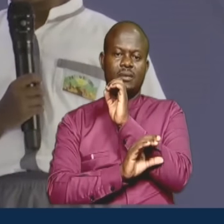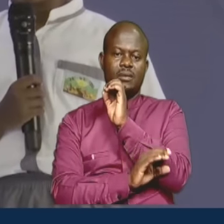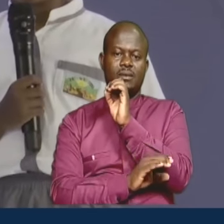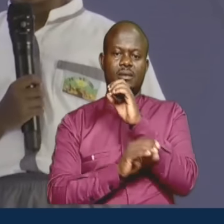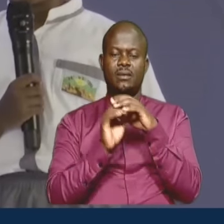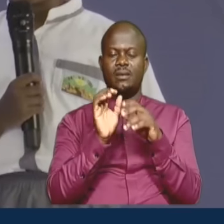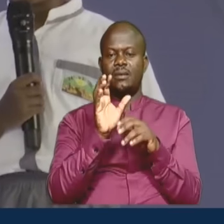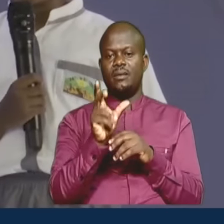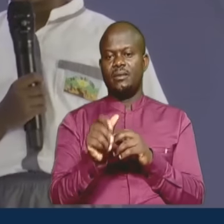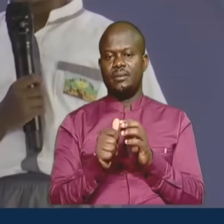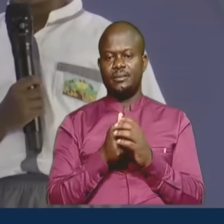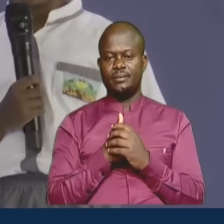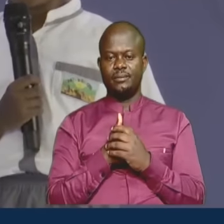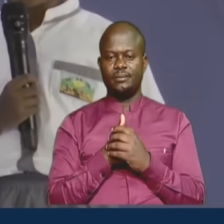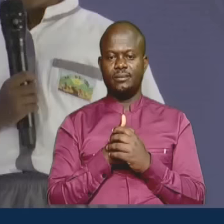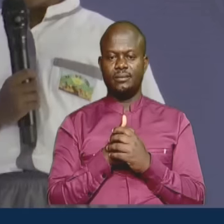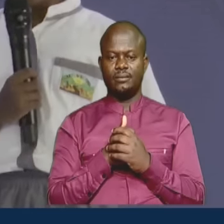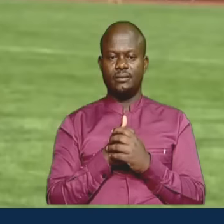wa Afrika.